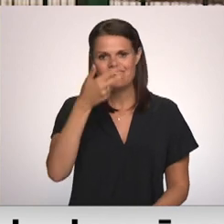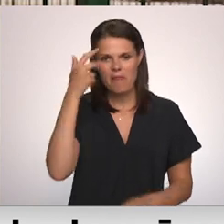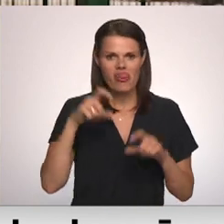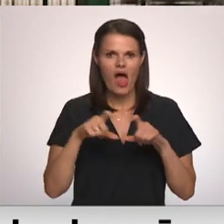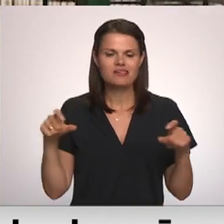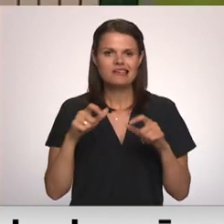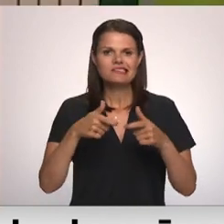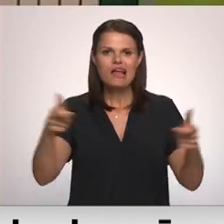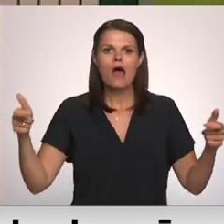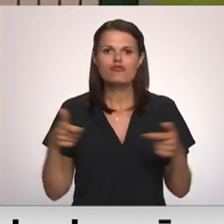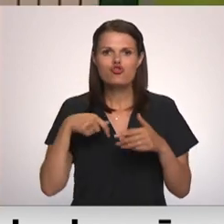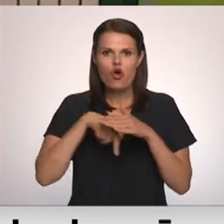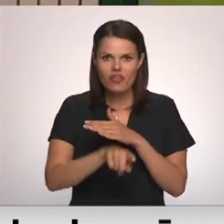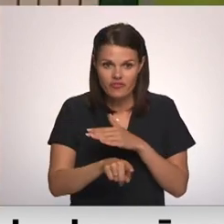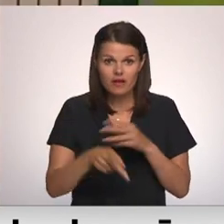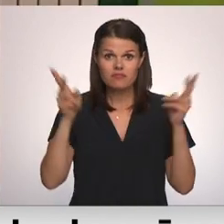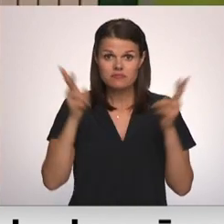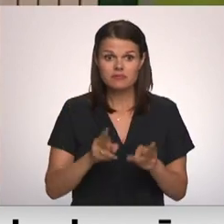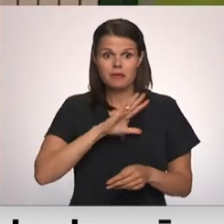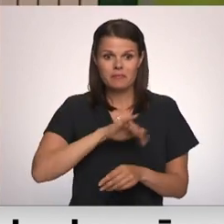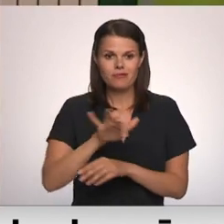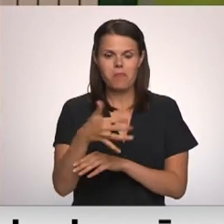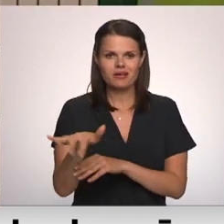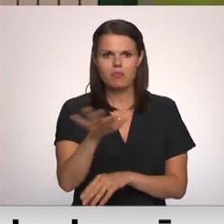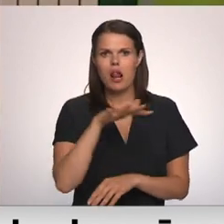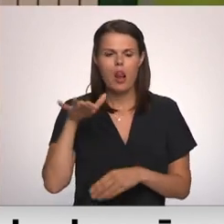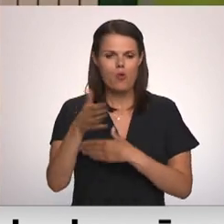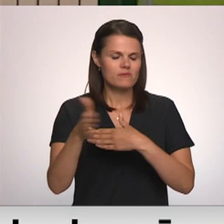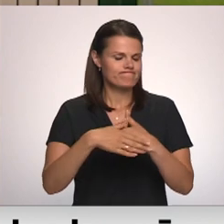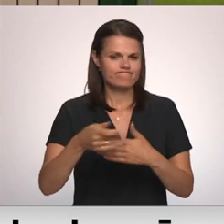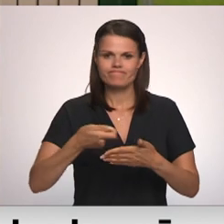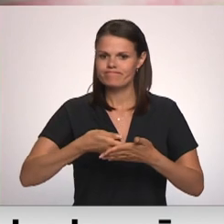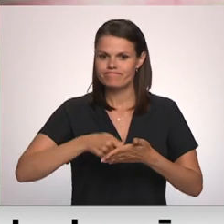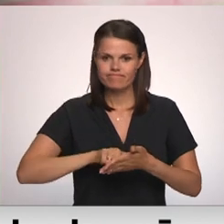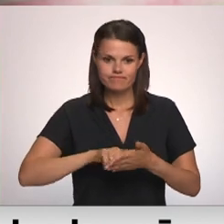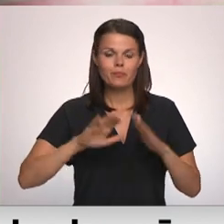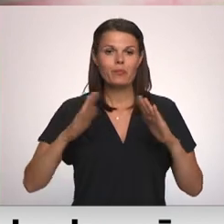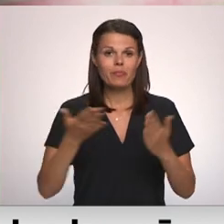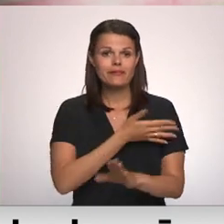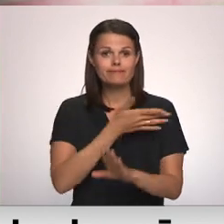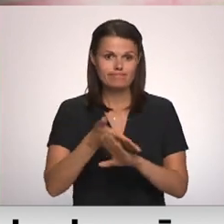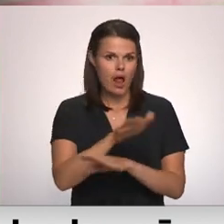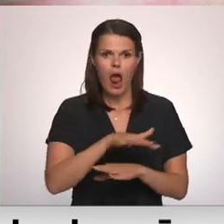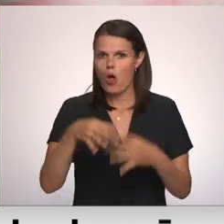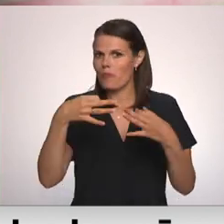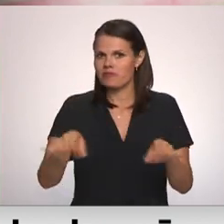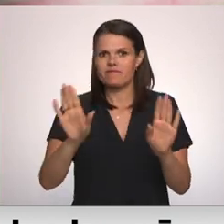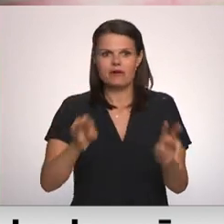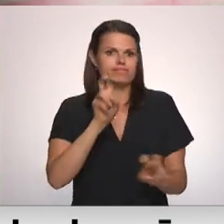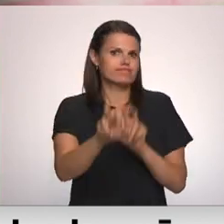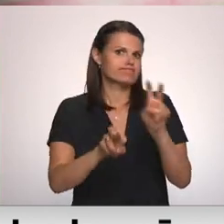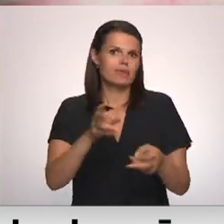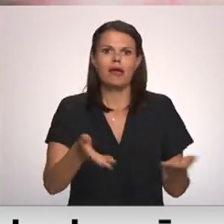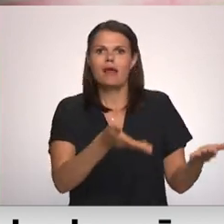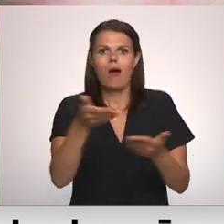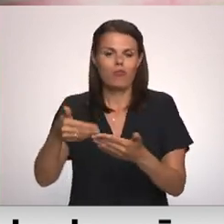stadiona teritorijā. Pēc nelaimes gadījuma basketbola laukuma vārti tika aizslēgti, bet līdz tam laukums bija brīvi pieejams ikvienam